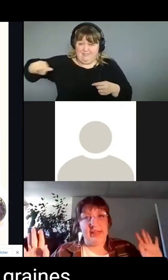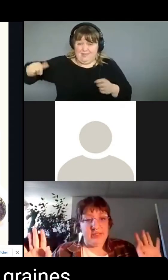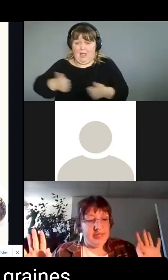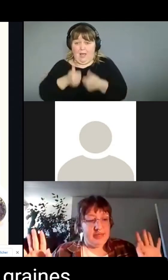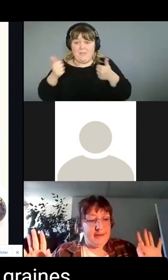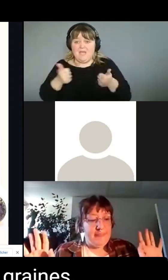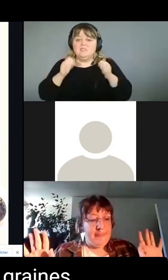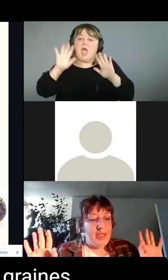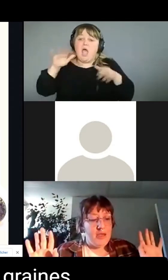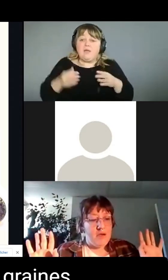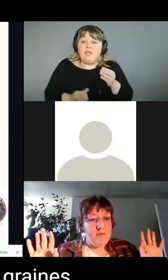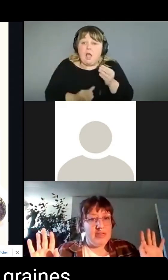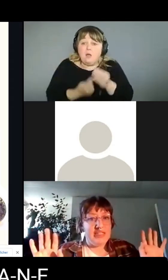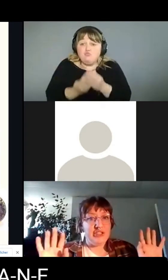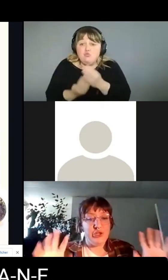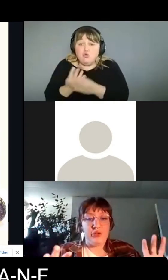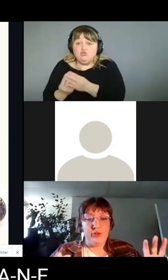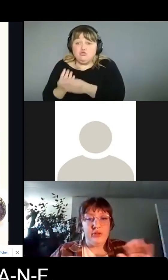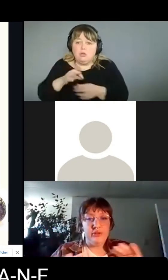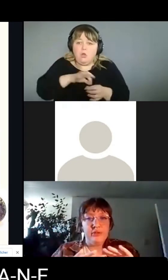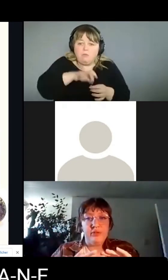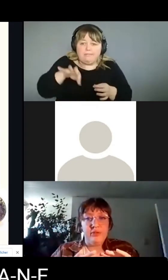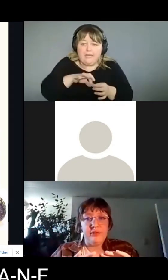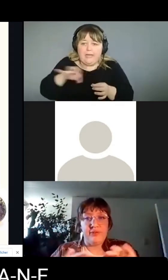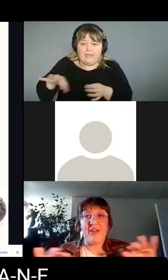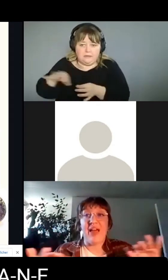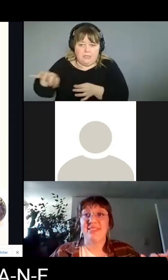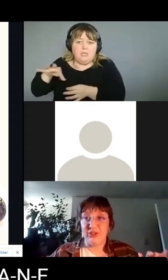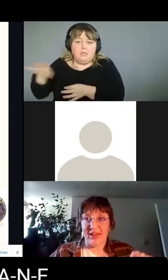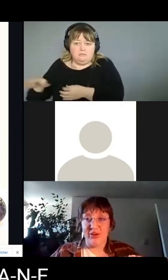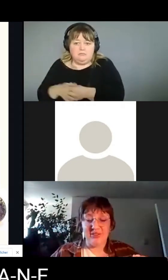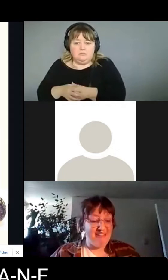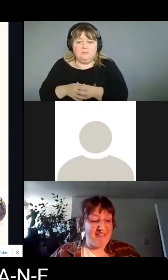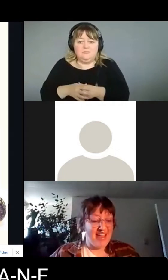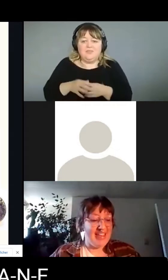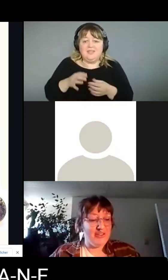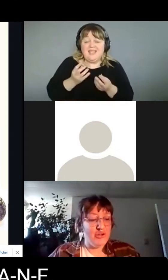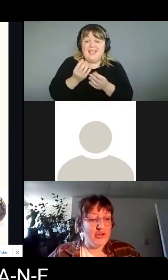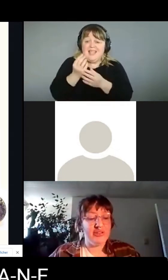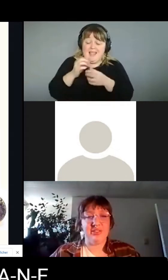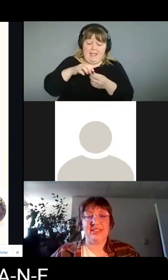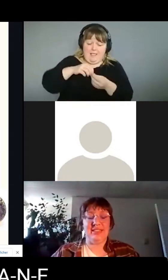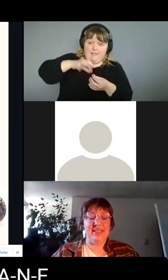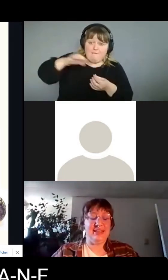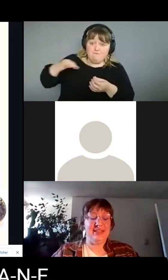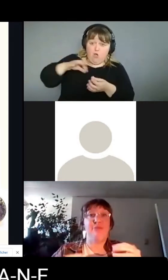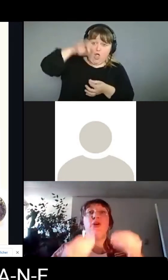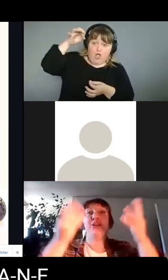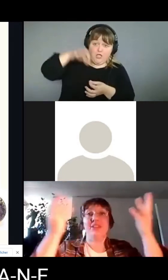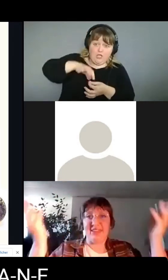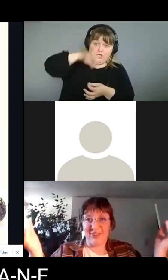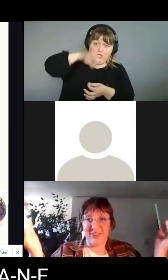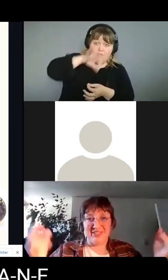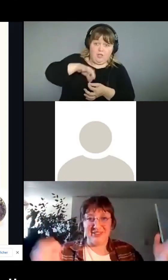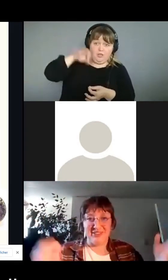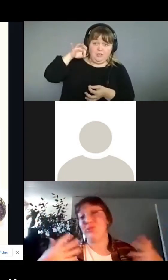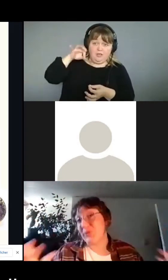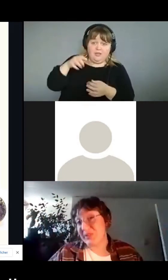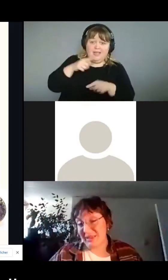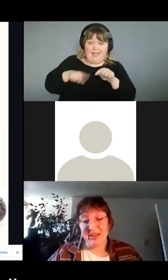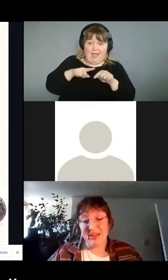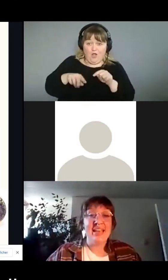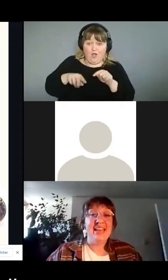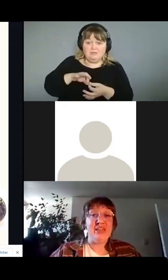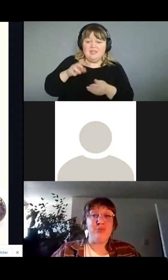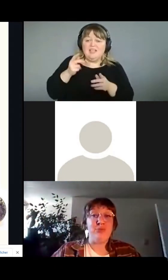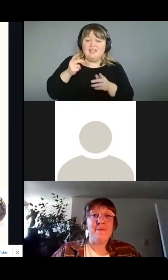on va éclaircir. Les jeunes fans de carottes, F-A-N-E, ça, c'est des feuilles des carottes, c'est comme ça qu'on